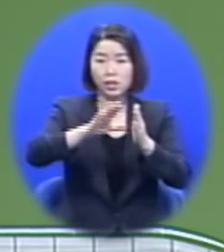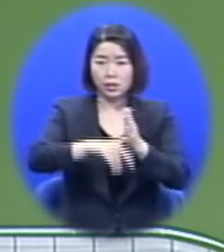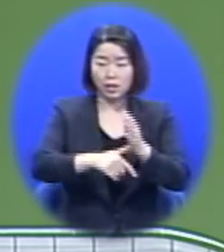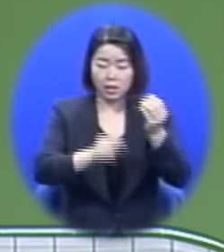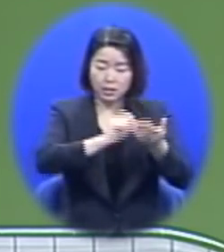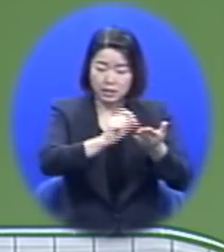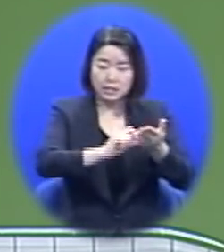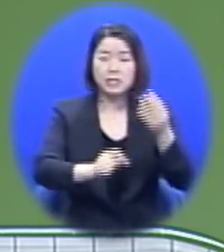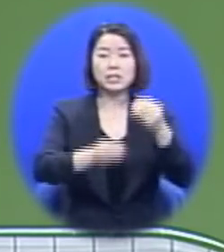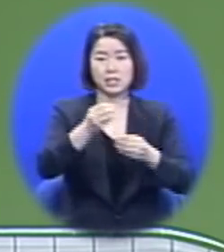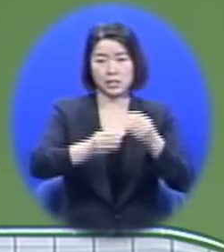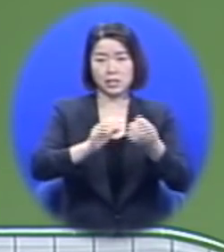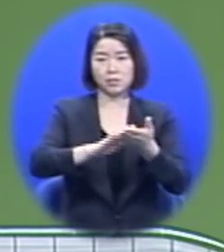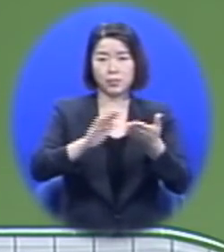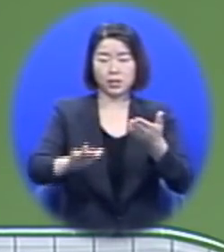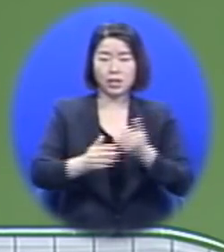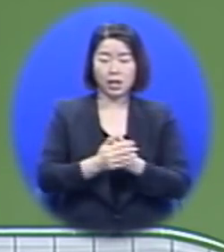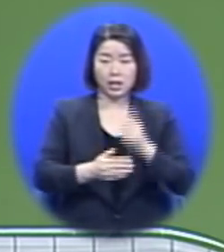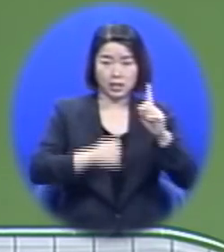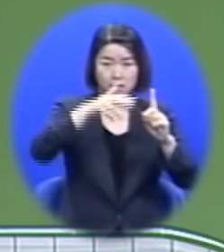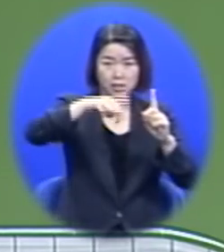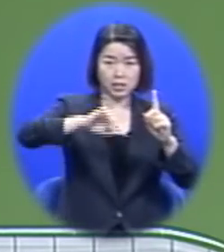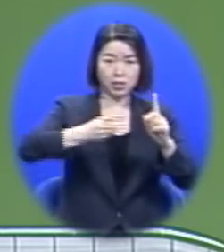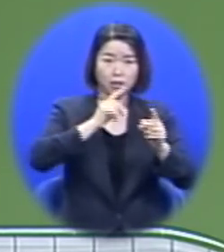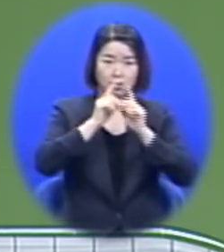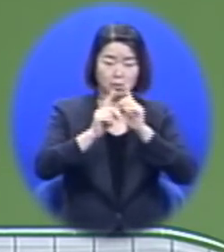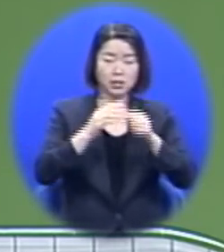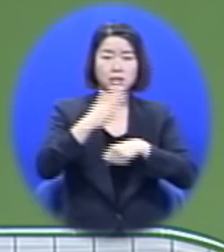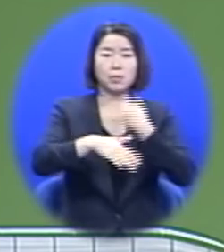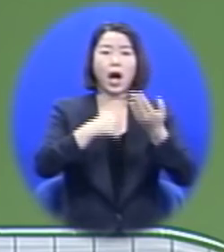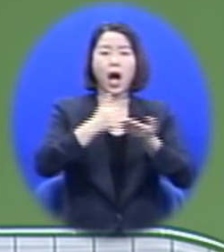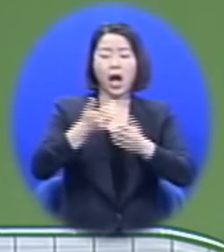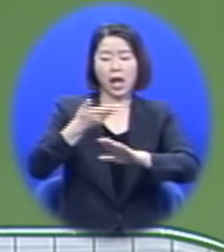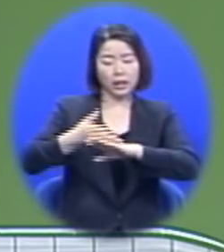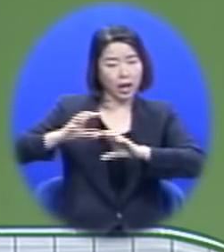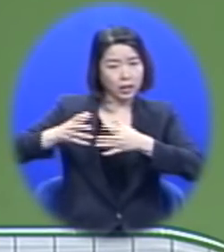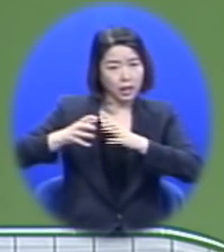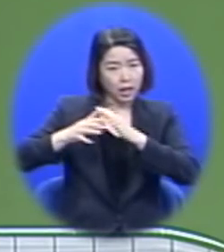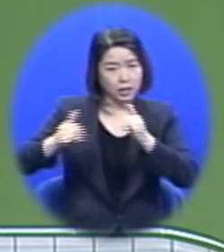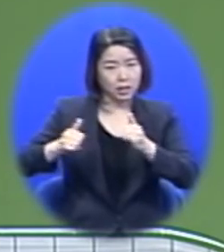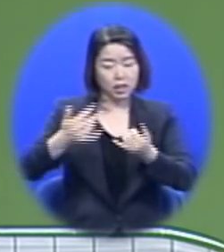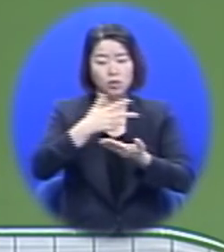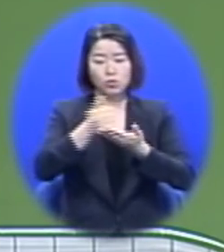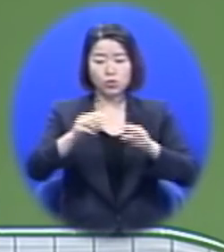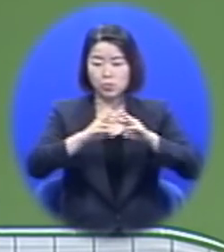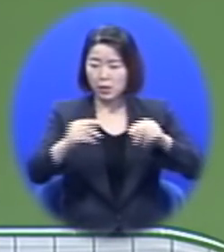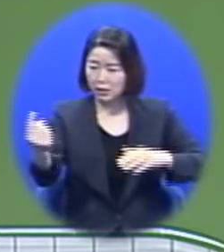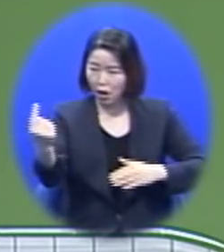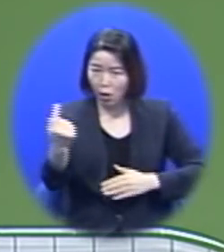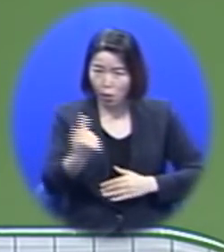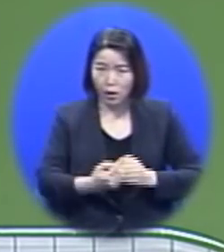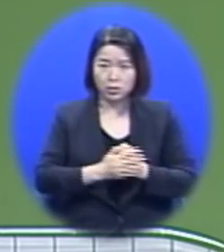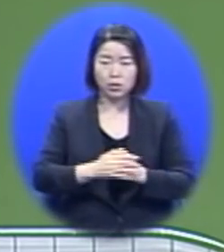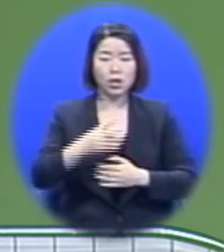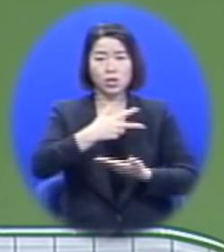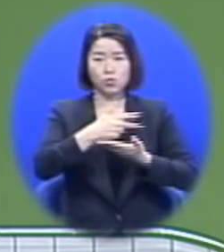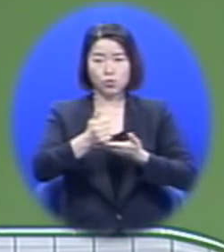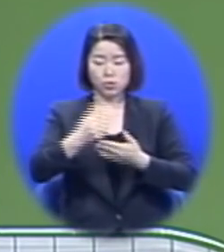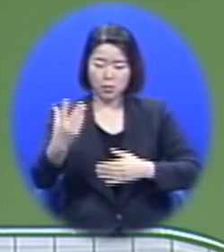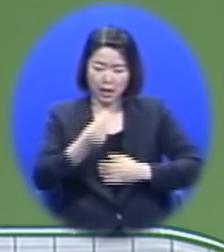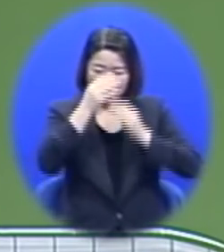시편입니다. 1절 말씀에 보면, 하나님, 이방 나라들이 주님의 땅으로 들어와서 주님의 성전을